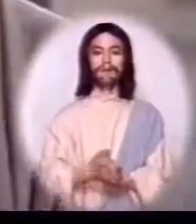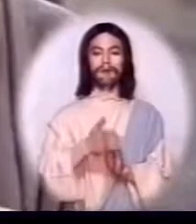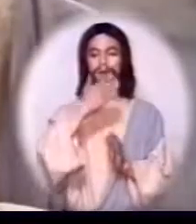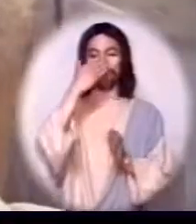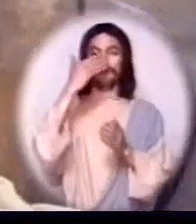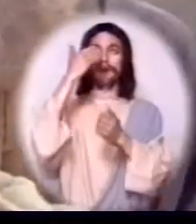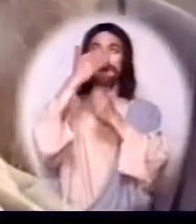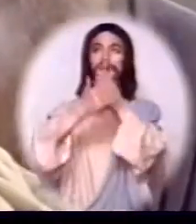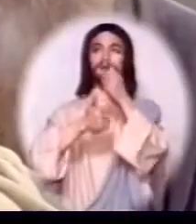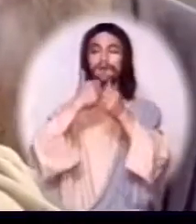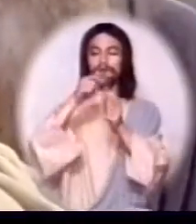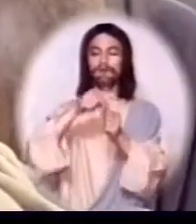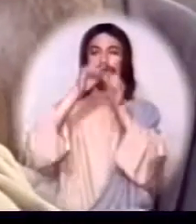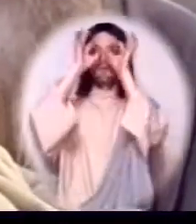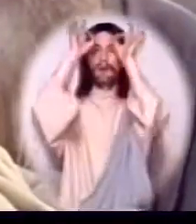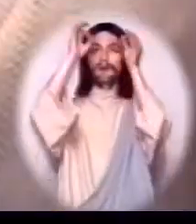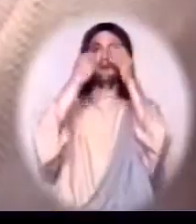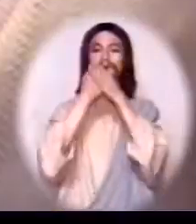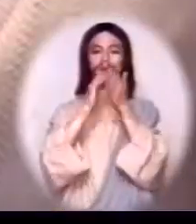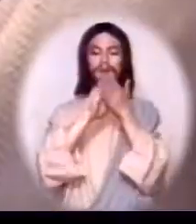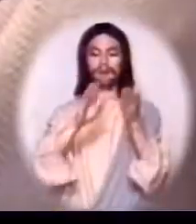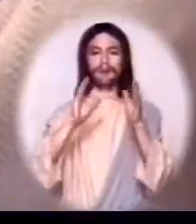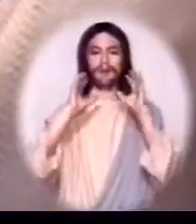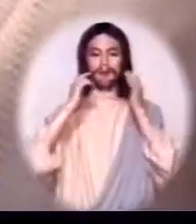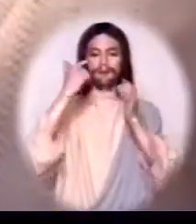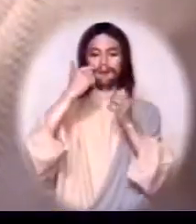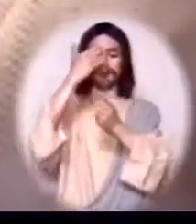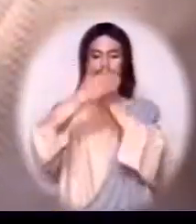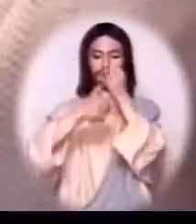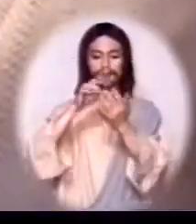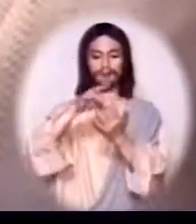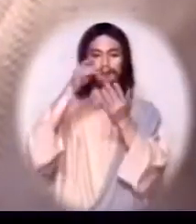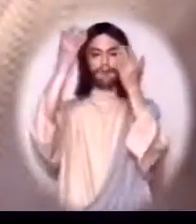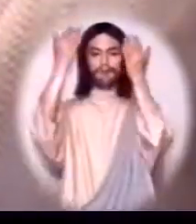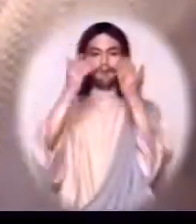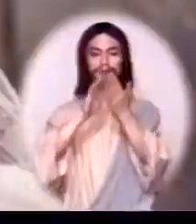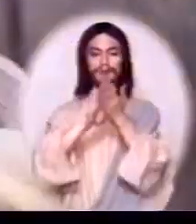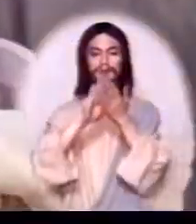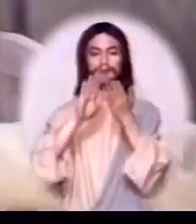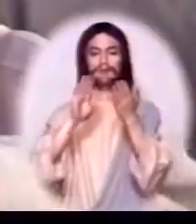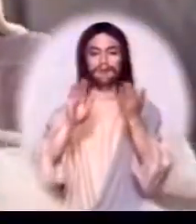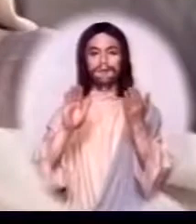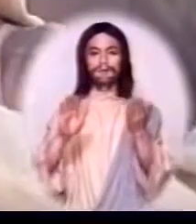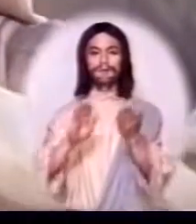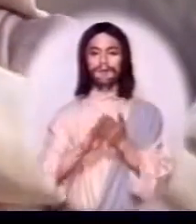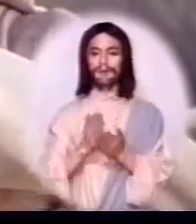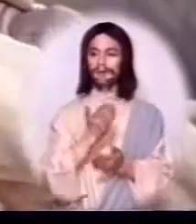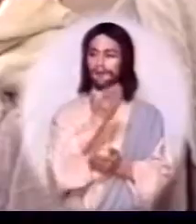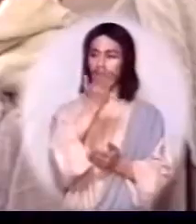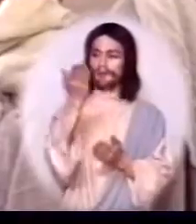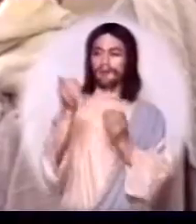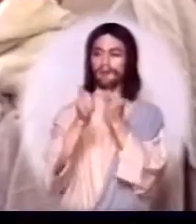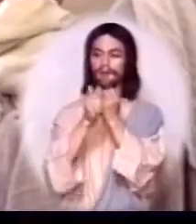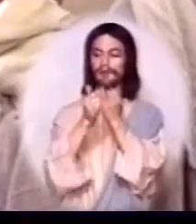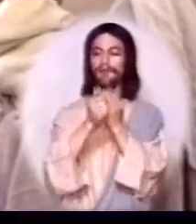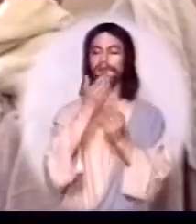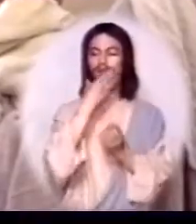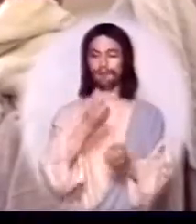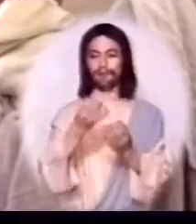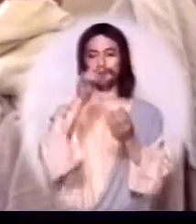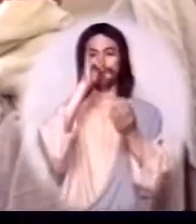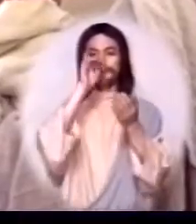나의 눈이 당신의 구원을 보았기 때문입니다. 이 아이는 하나님이 택하셨습니다. 그대들에게